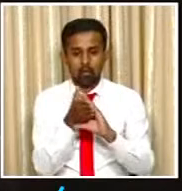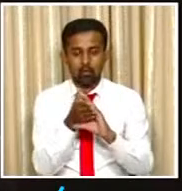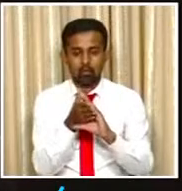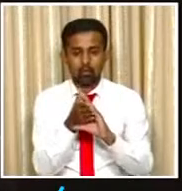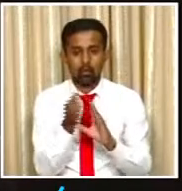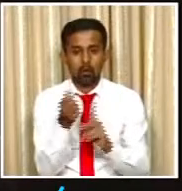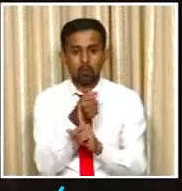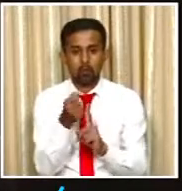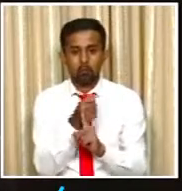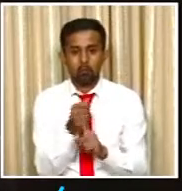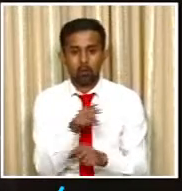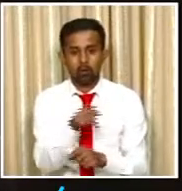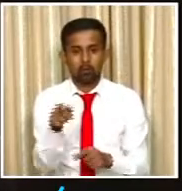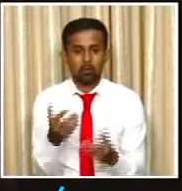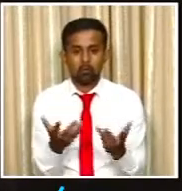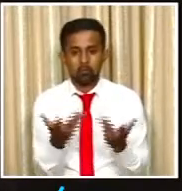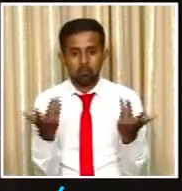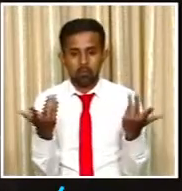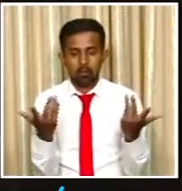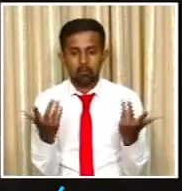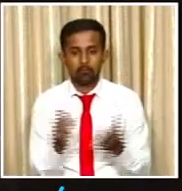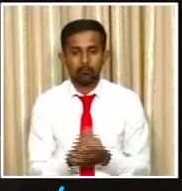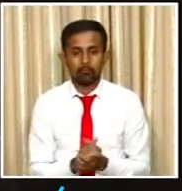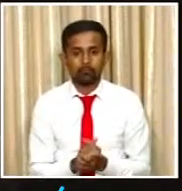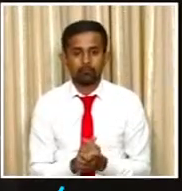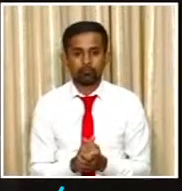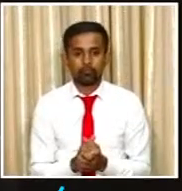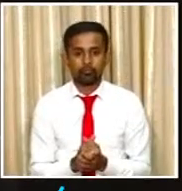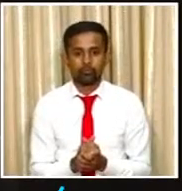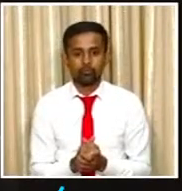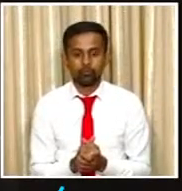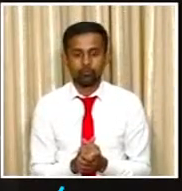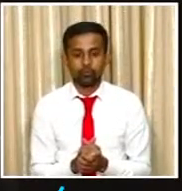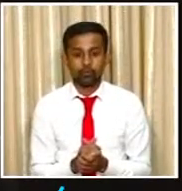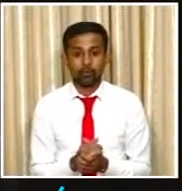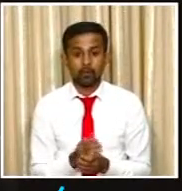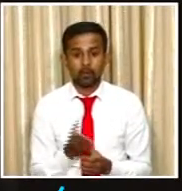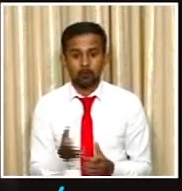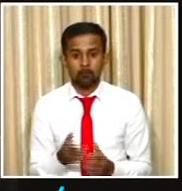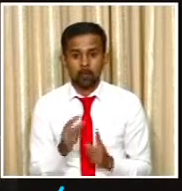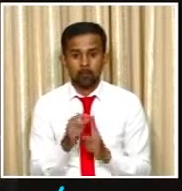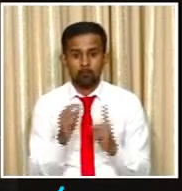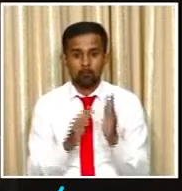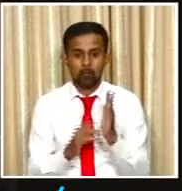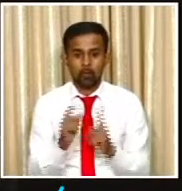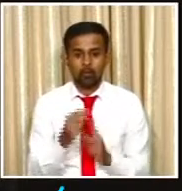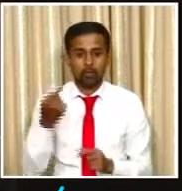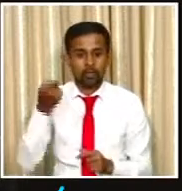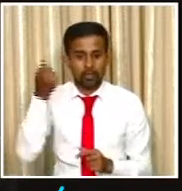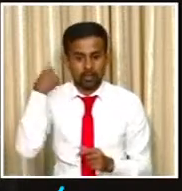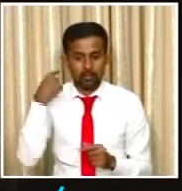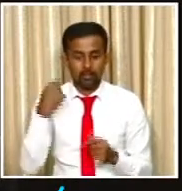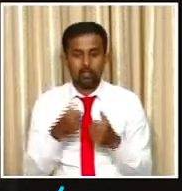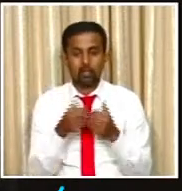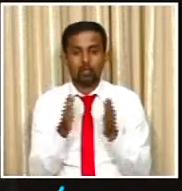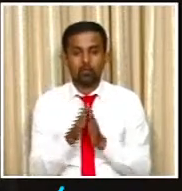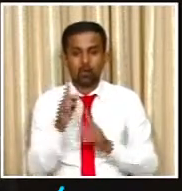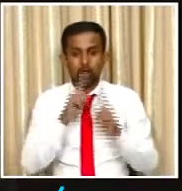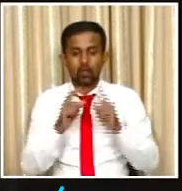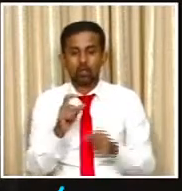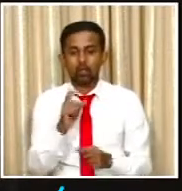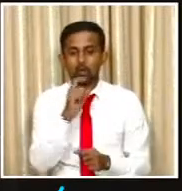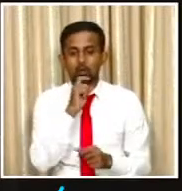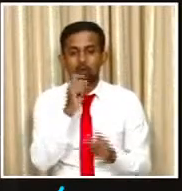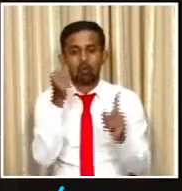අධිකරණයට බලපෑම් කරන්න කාටවත් බෑ රටක ඒකින්ද මේ මන්ත්‍රීතුමා ඊයේ සම්පූර්ණයෙන්ම කතා කරේ මේ